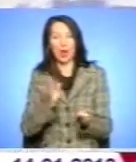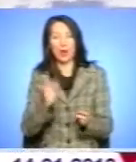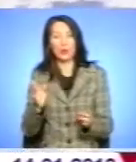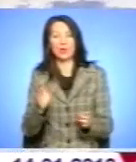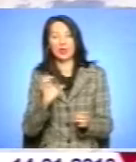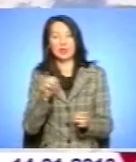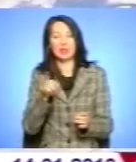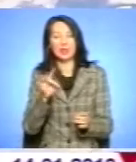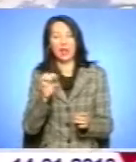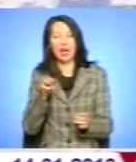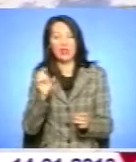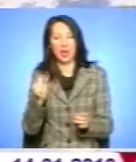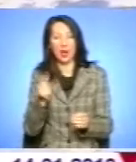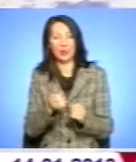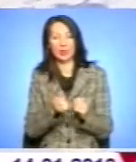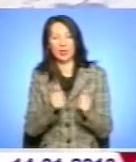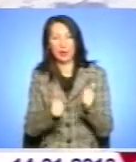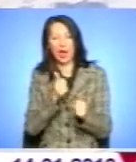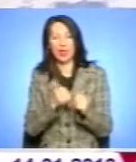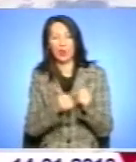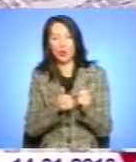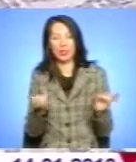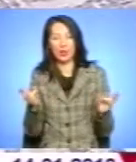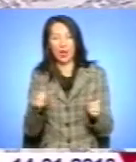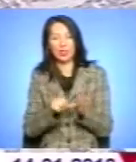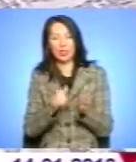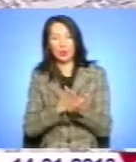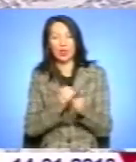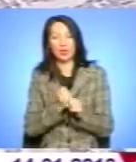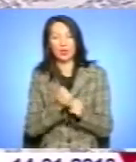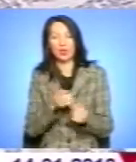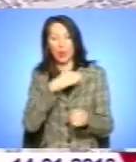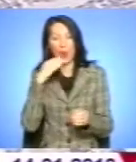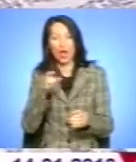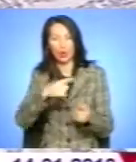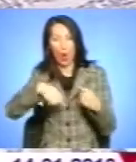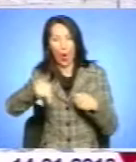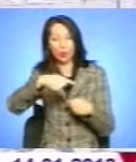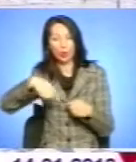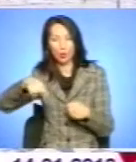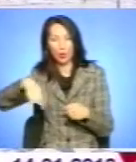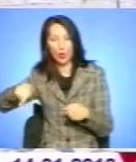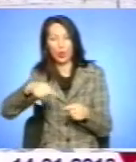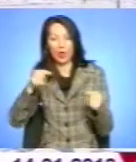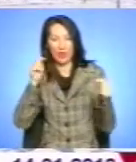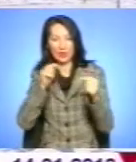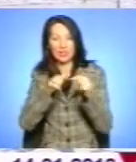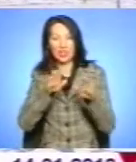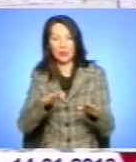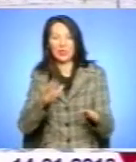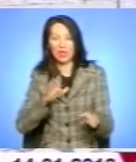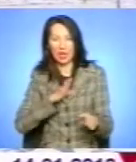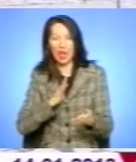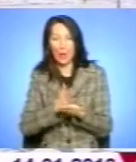час змагань кожен учасник має зробити якомога більше лунок, визначити місце пересування риби і навіть з'ясувати, яка наживка їй